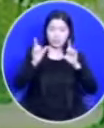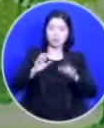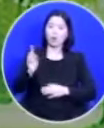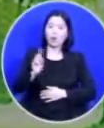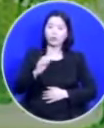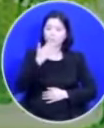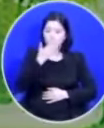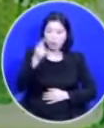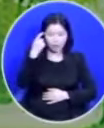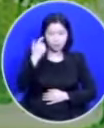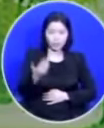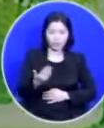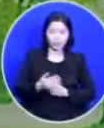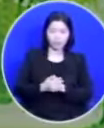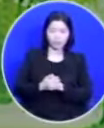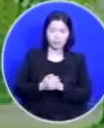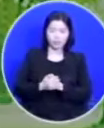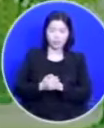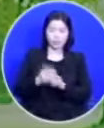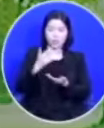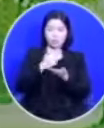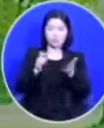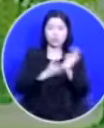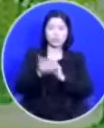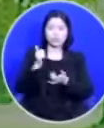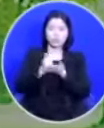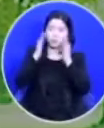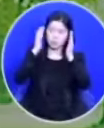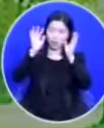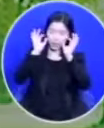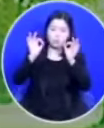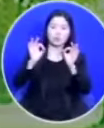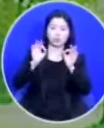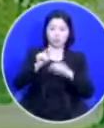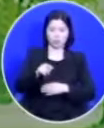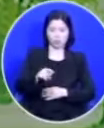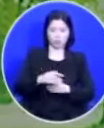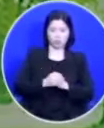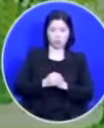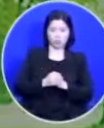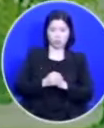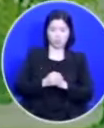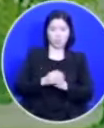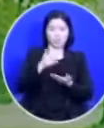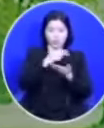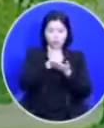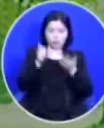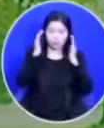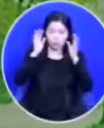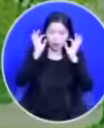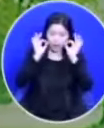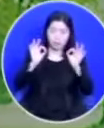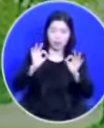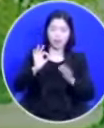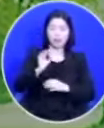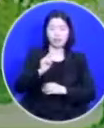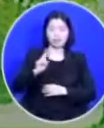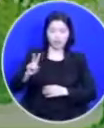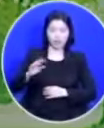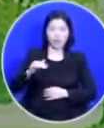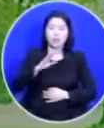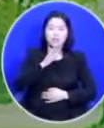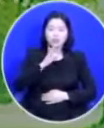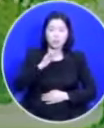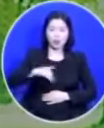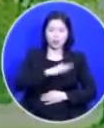있습니까 주 예수님을 바라보는 것입니다 주님을 바라보아야 비로소